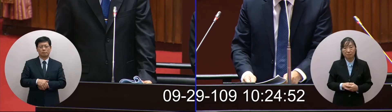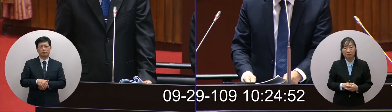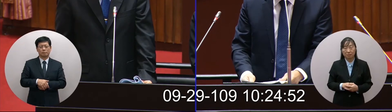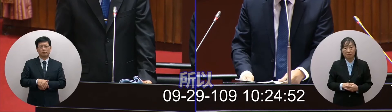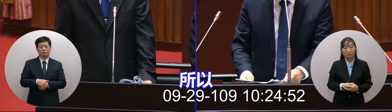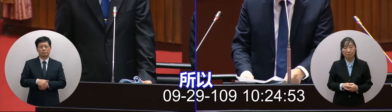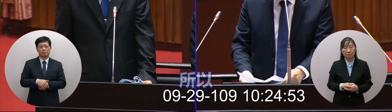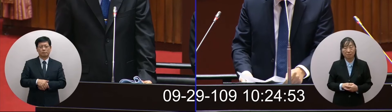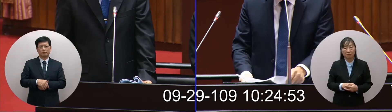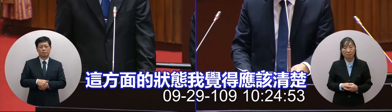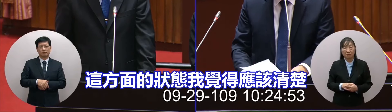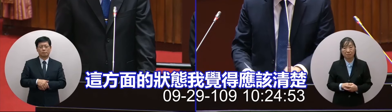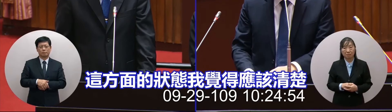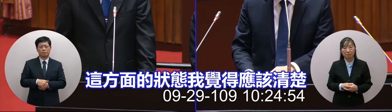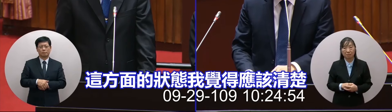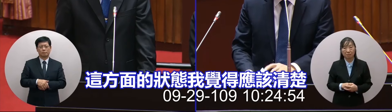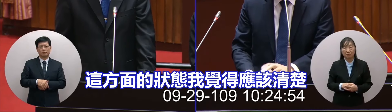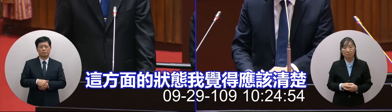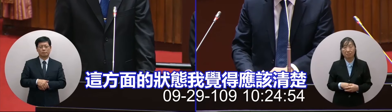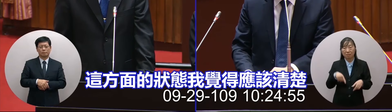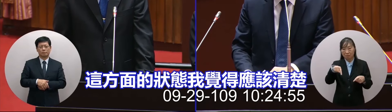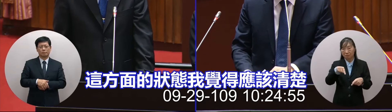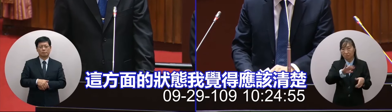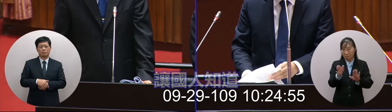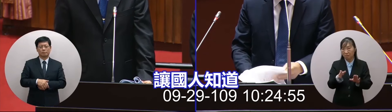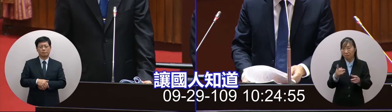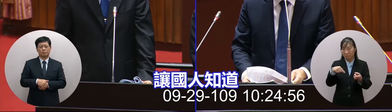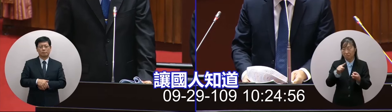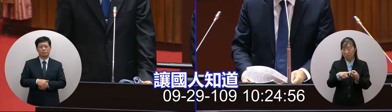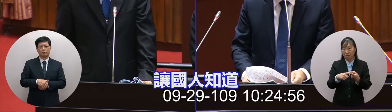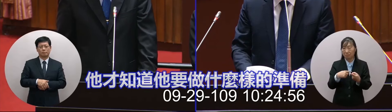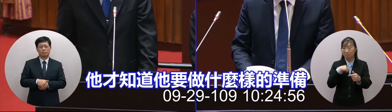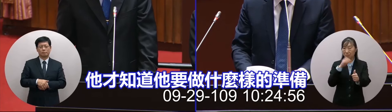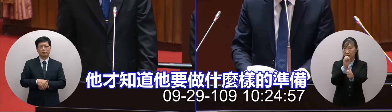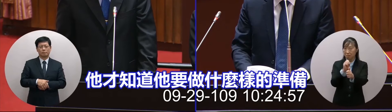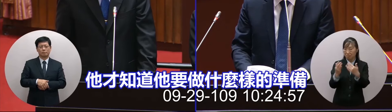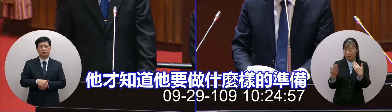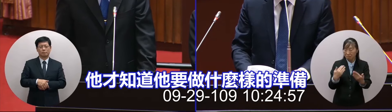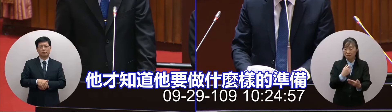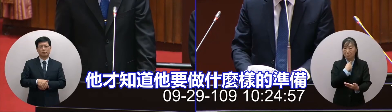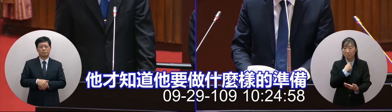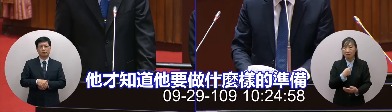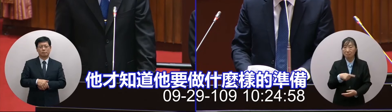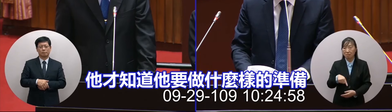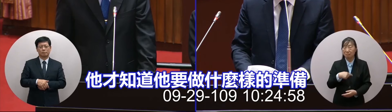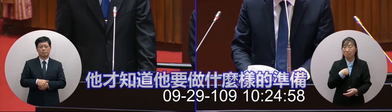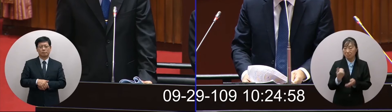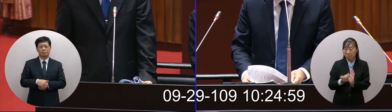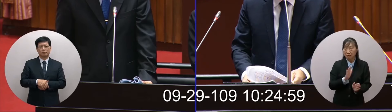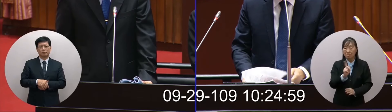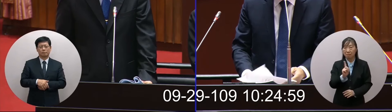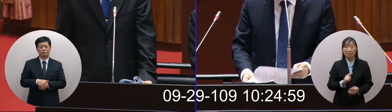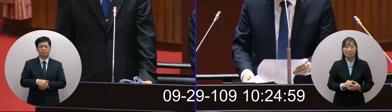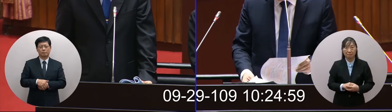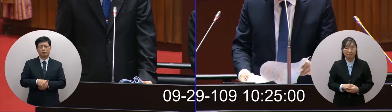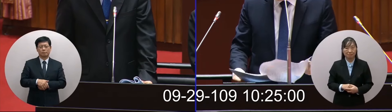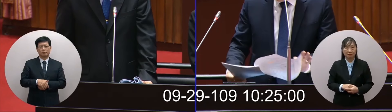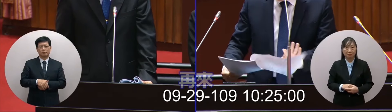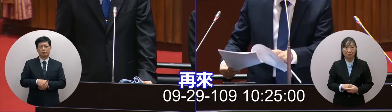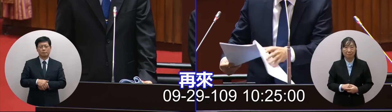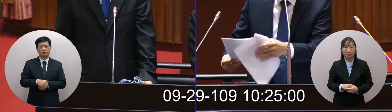对不对？所以。这方面的状态我觉得应该清楚地让国人知道，他才知道他要做什么样的准备啊。